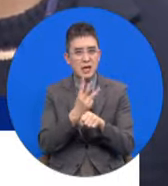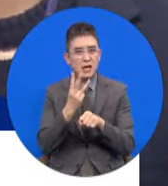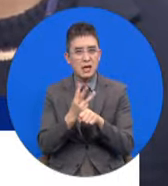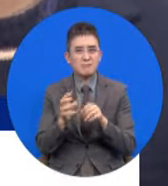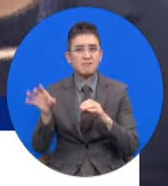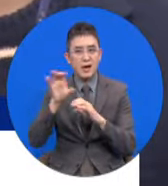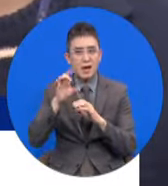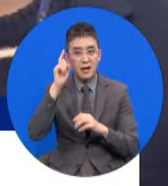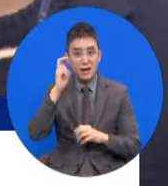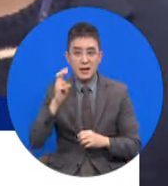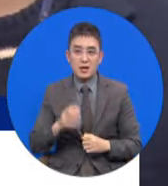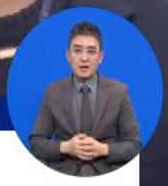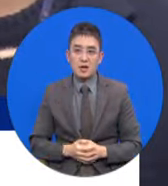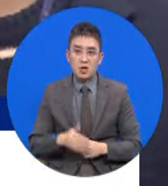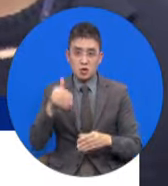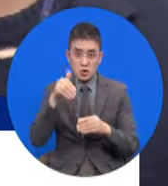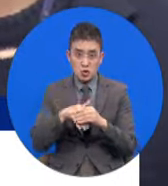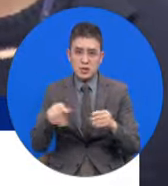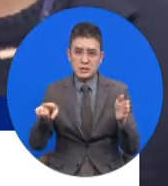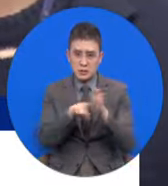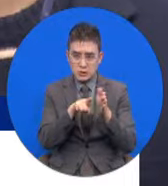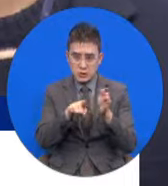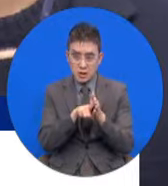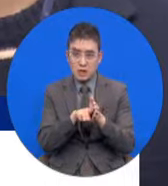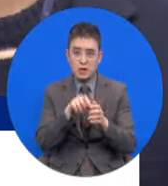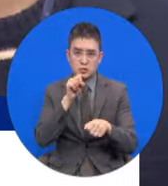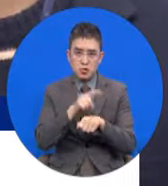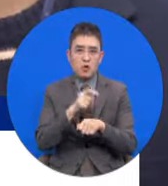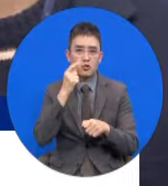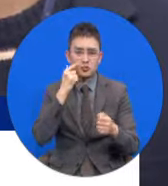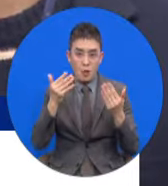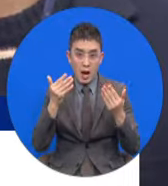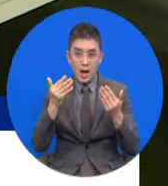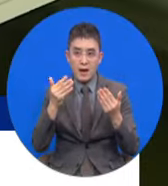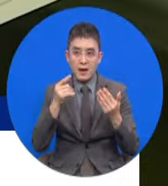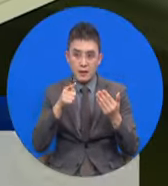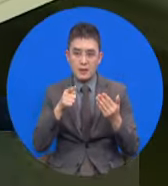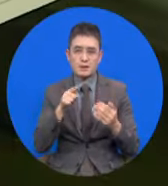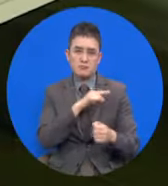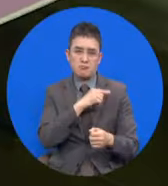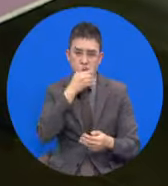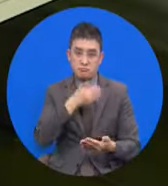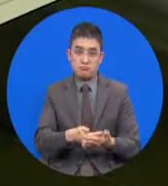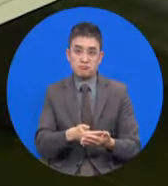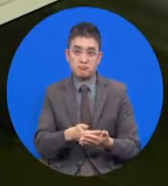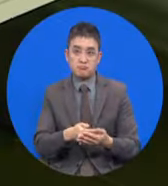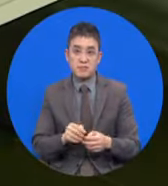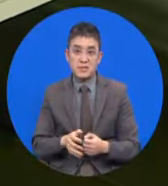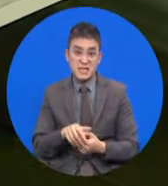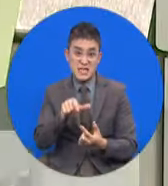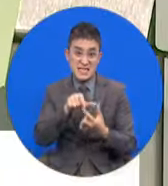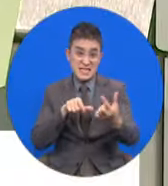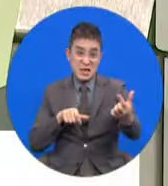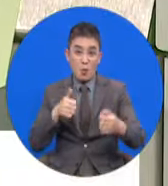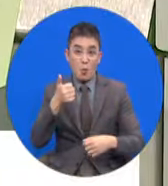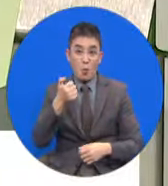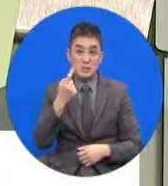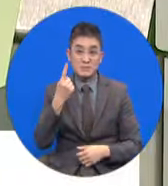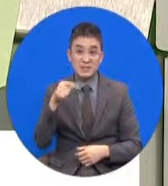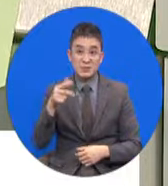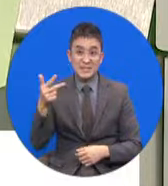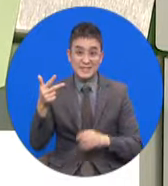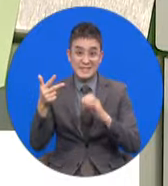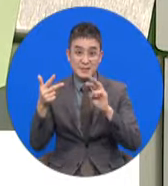예상하고 있습니다. 선거의 신뢰성과 정확성에 최우선의 가치를 두고 역대 최장인